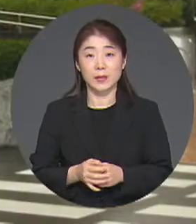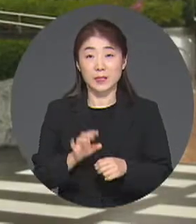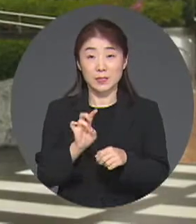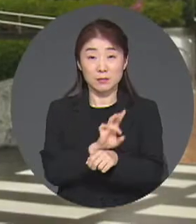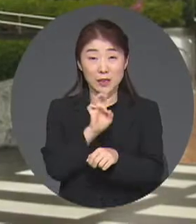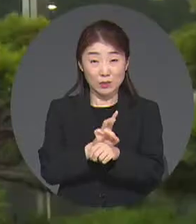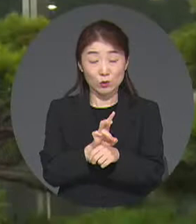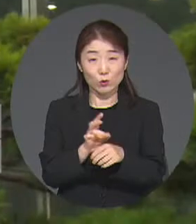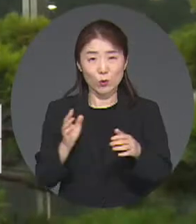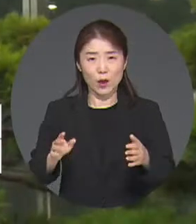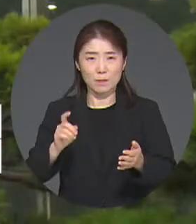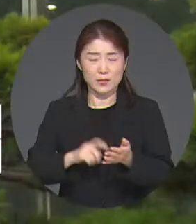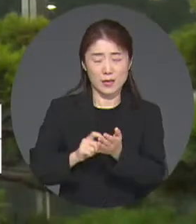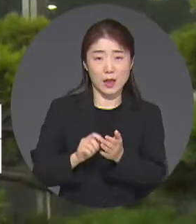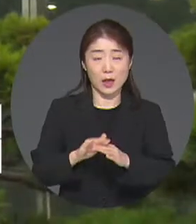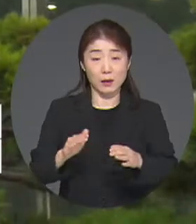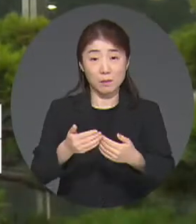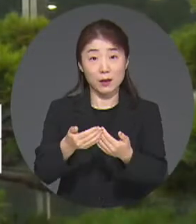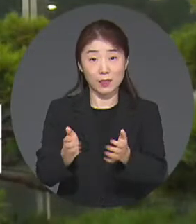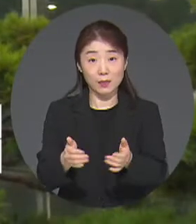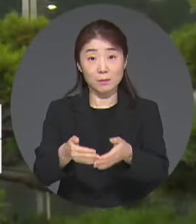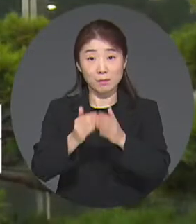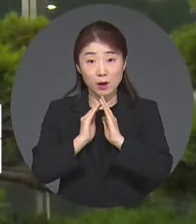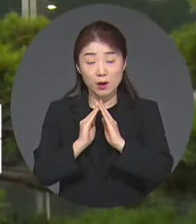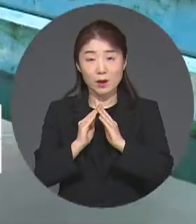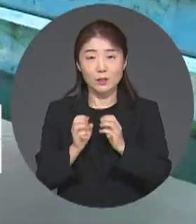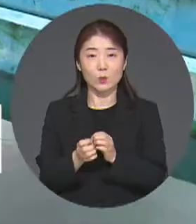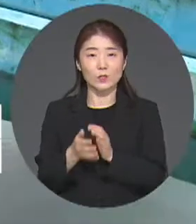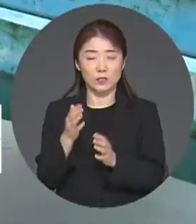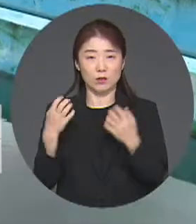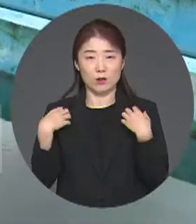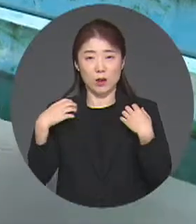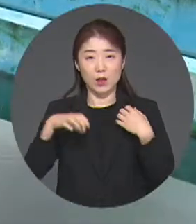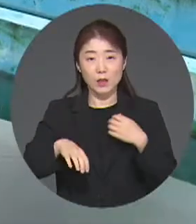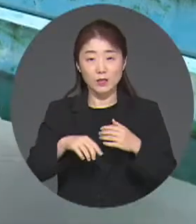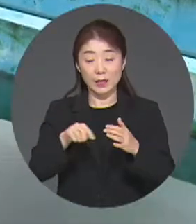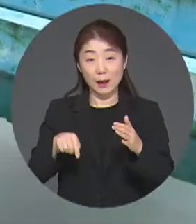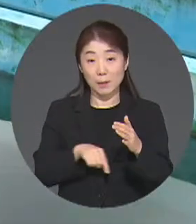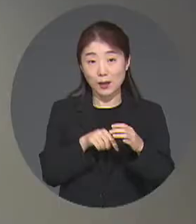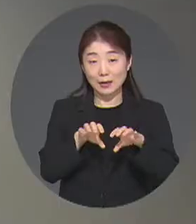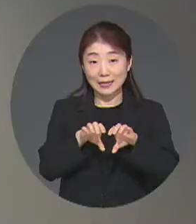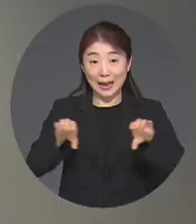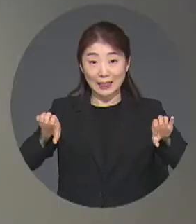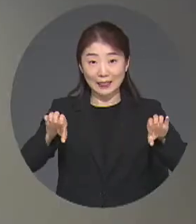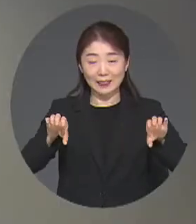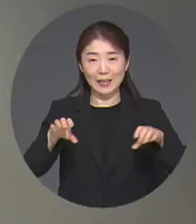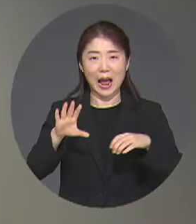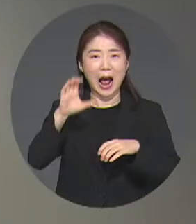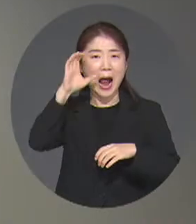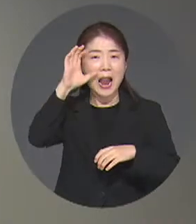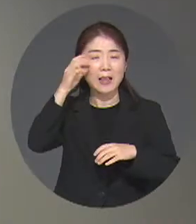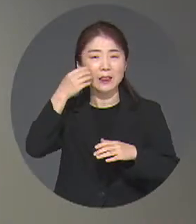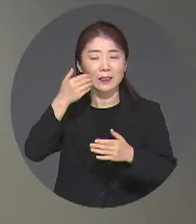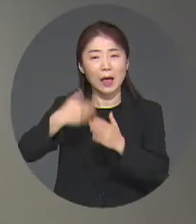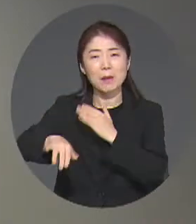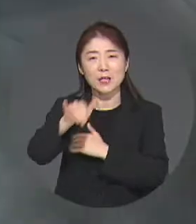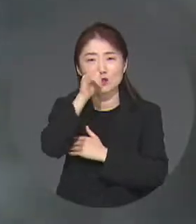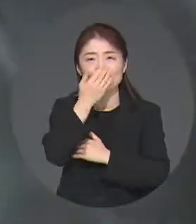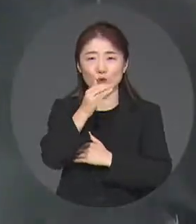비상 대책반을 가동한 창원시는 수도 관망에 남아있는 수돗물에서는 당분간 유충이 발견될 수 있다며